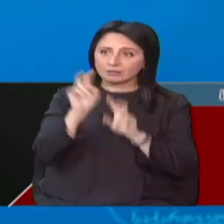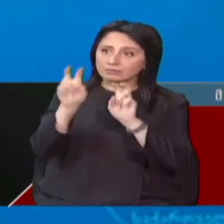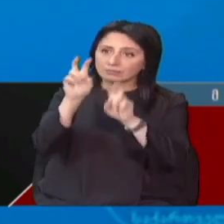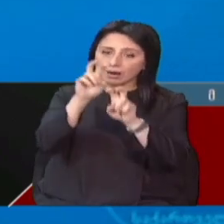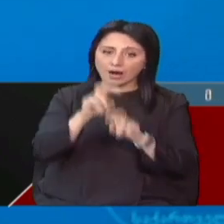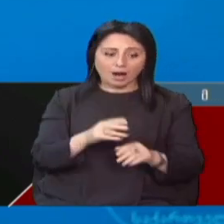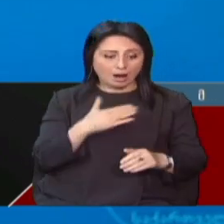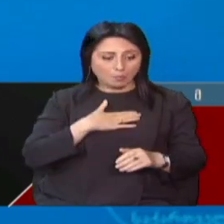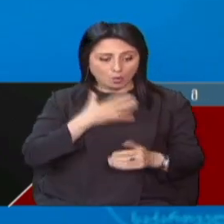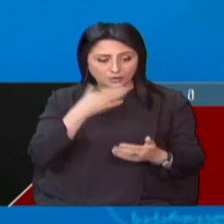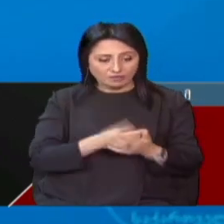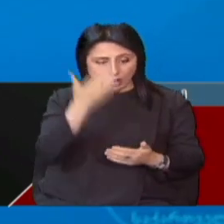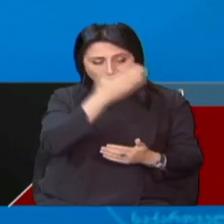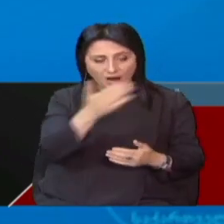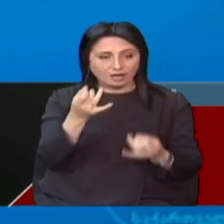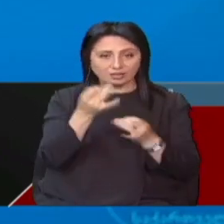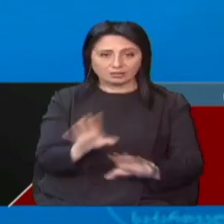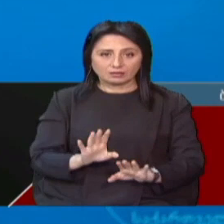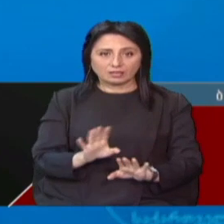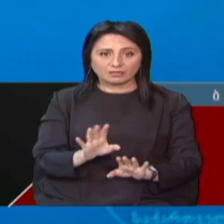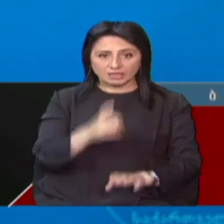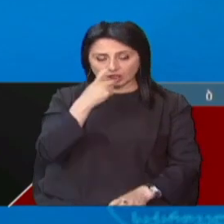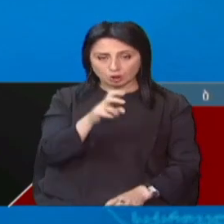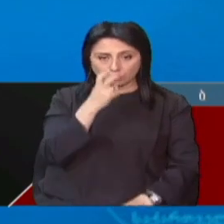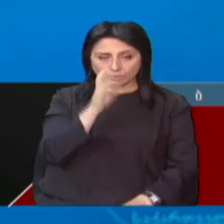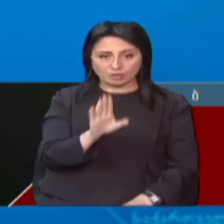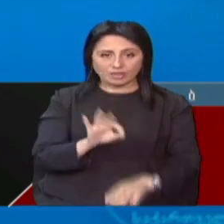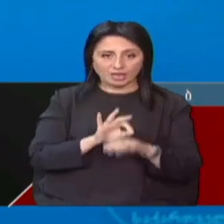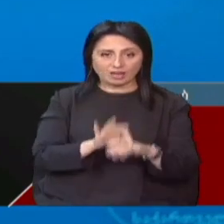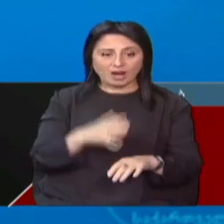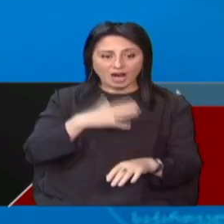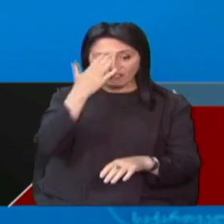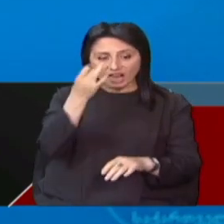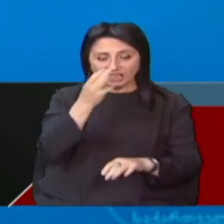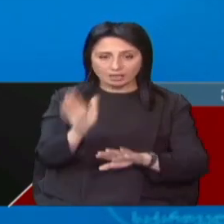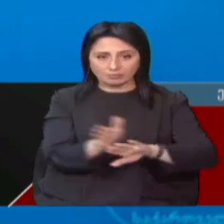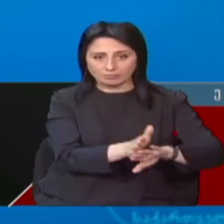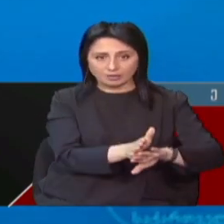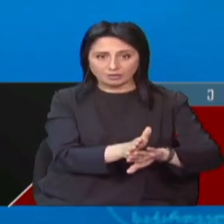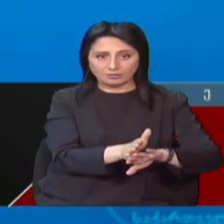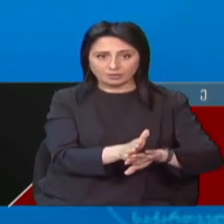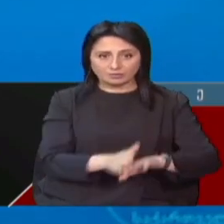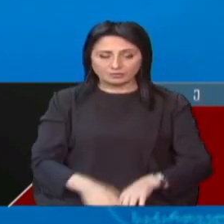ჯდებიან. ერთადერთი ის არ უნდათ ჯიუტათ გაატარონ ქართული ხალხის ინტერესი. ეთაკილებათ კიდევ